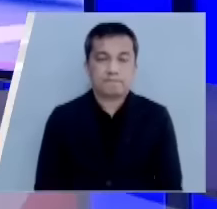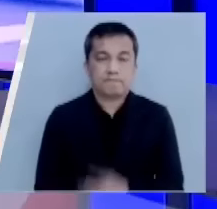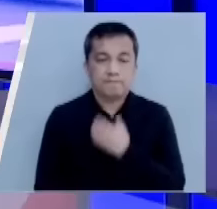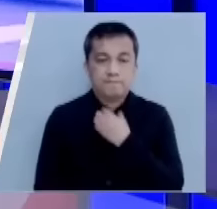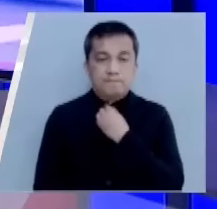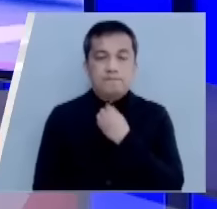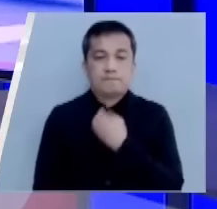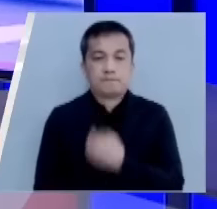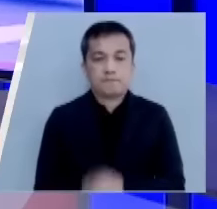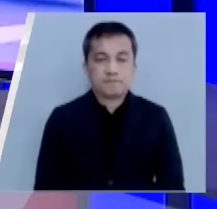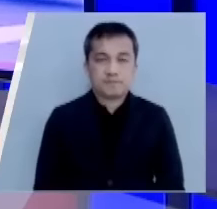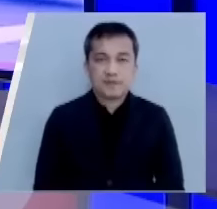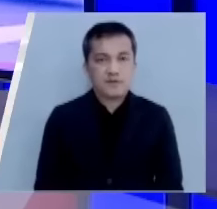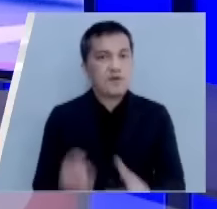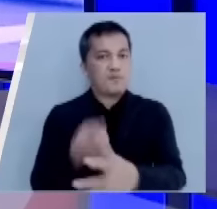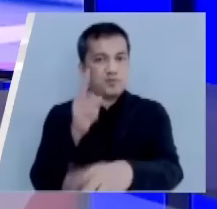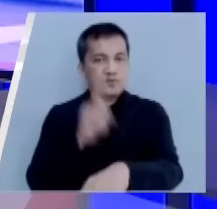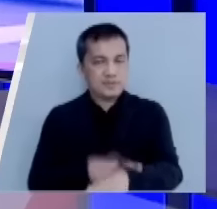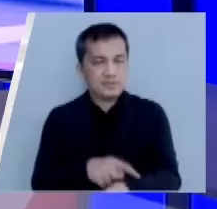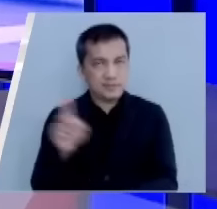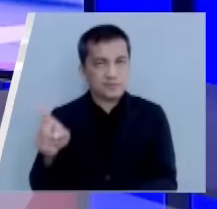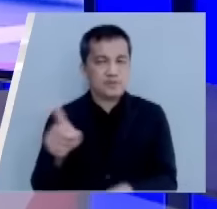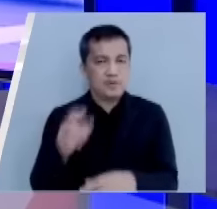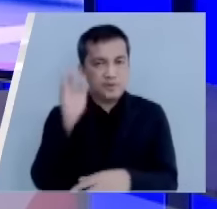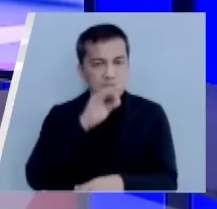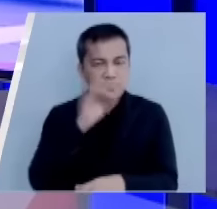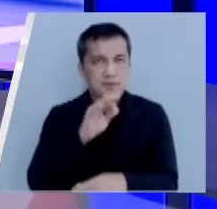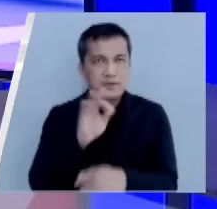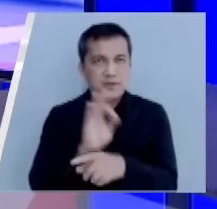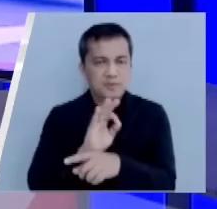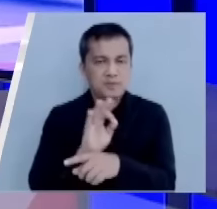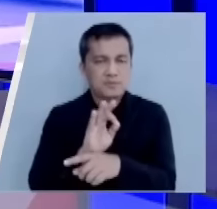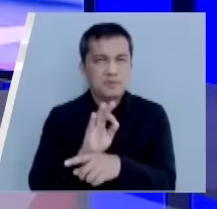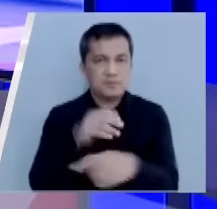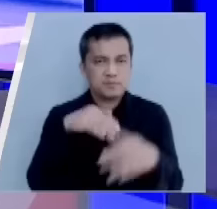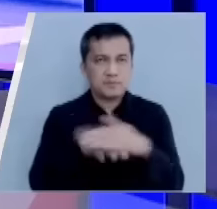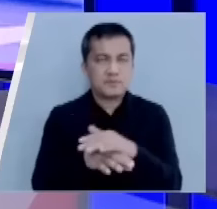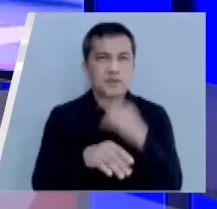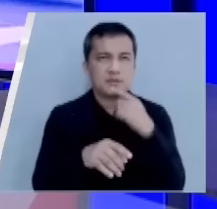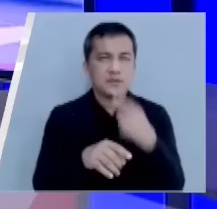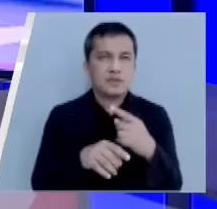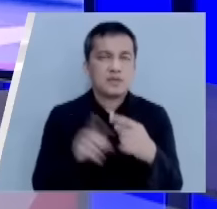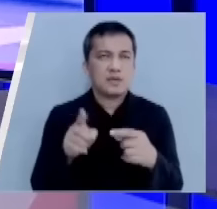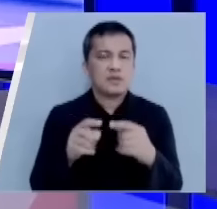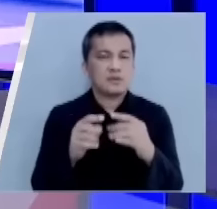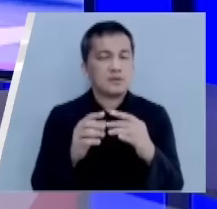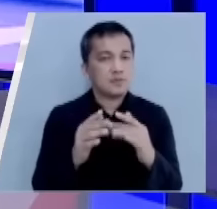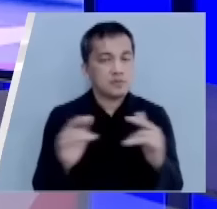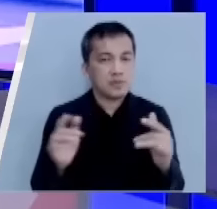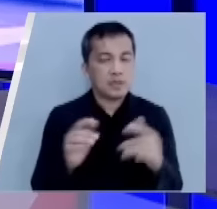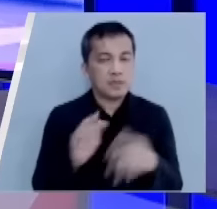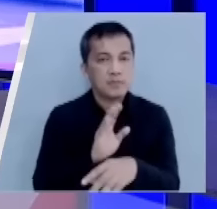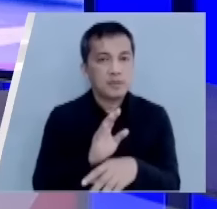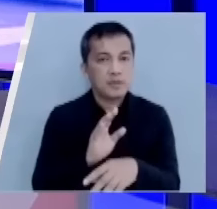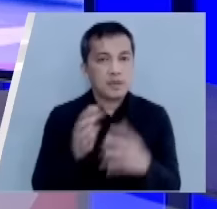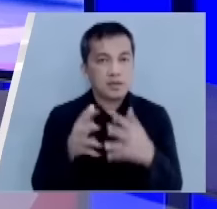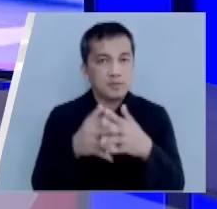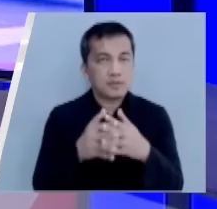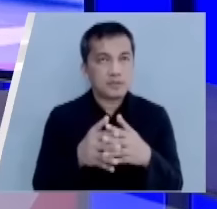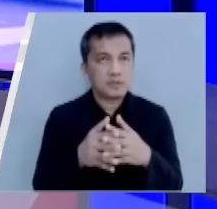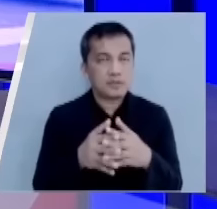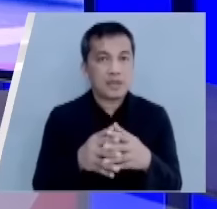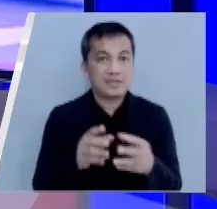For the first time mga kapuso, isang Filipino film ang pasok sa top 10 films sa Amerika kung kita ang pag-uusapan.